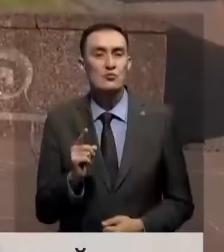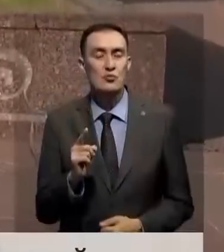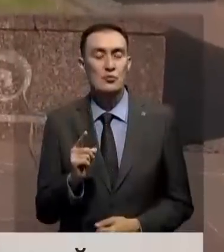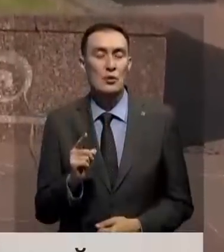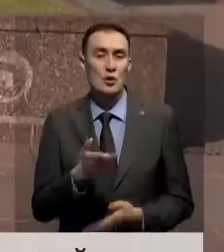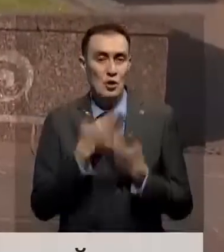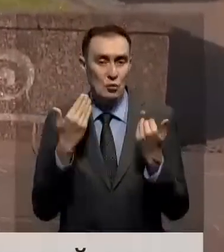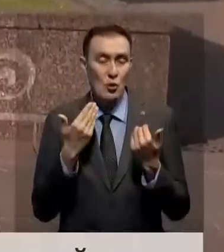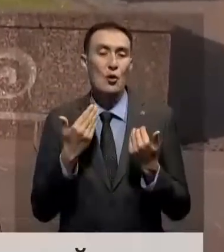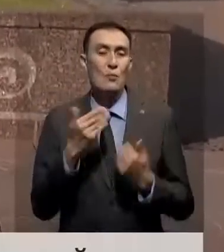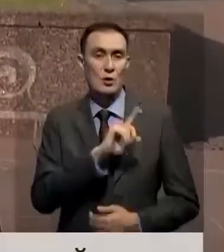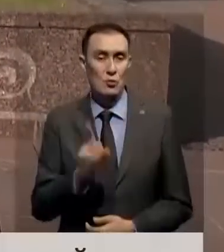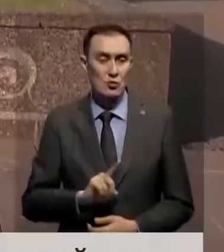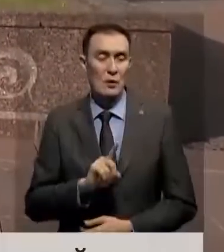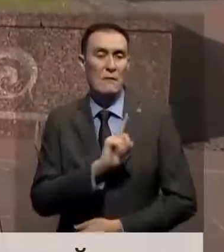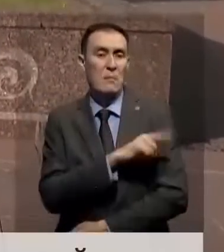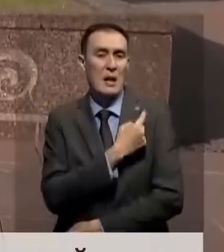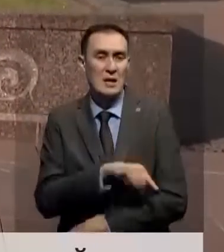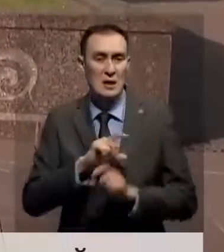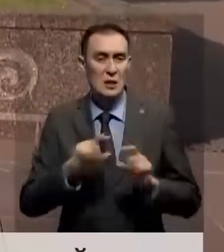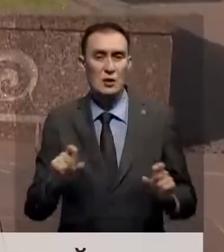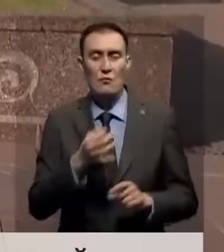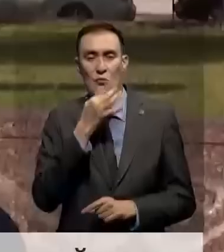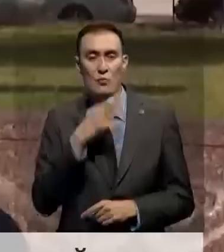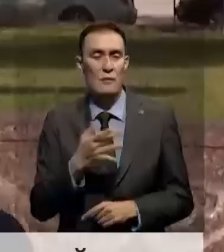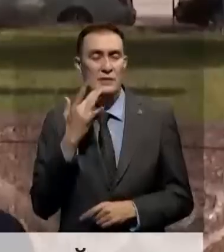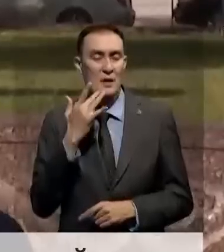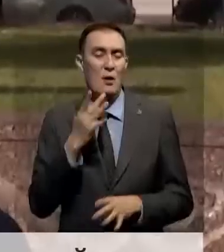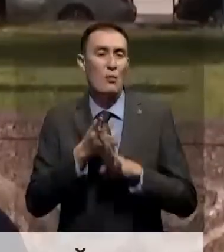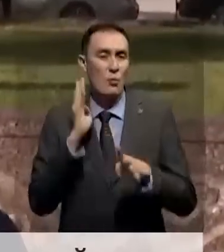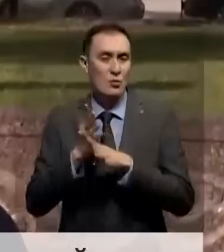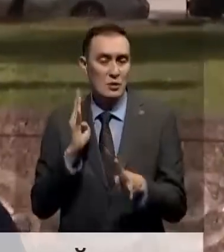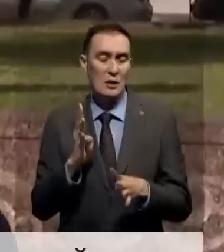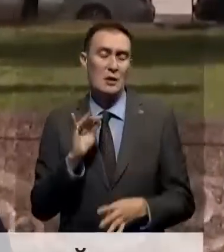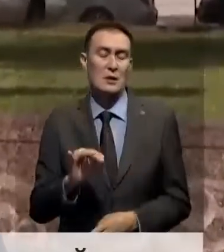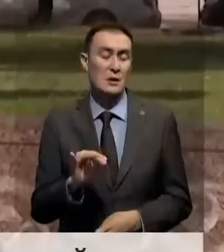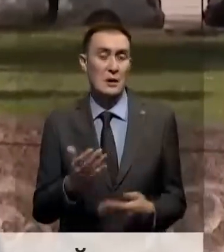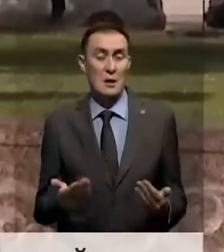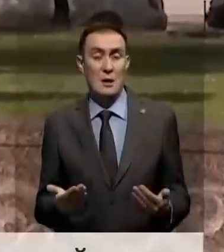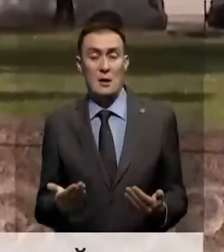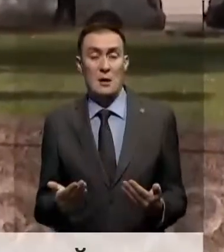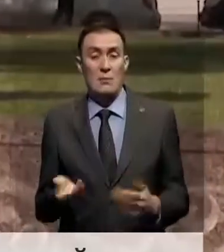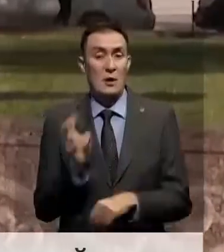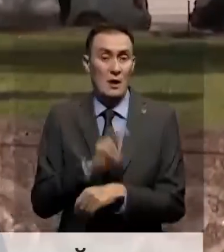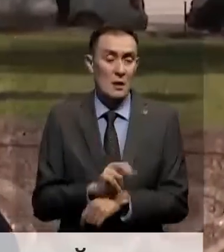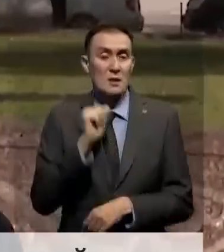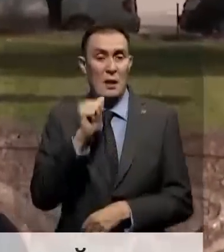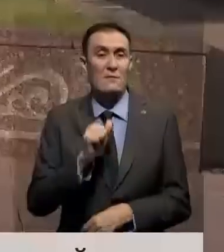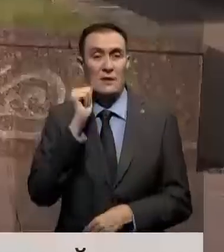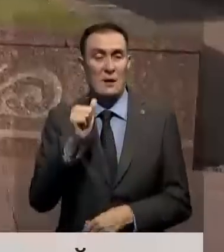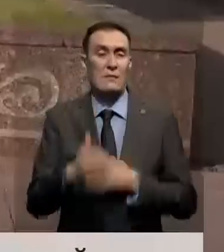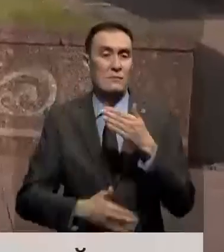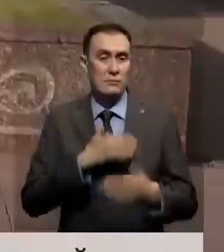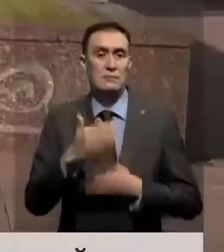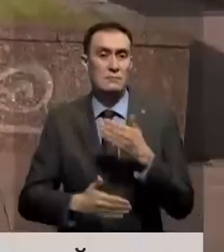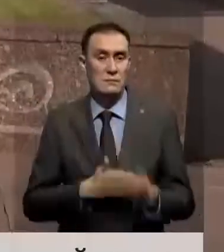страхованный? Потому что на больнице, любой этой клинике, там полно очередь, и потом приходи завтра, вот так.